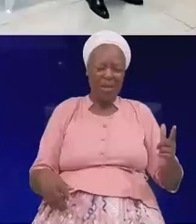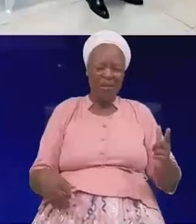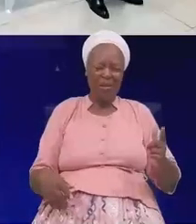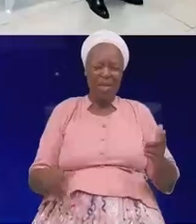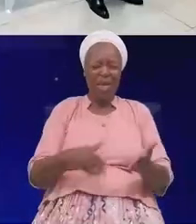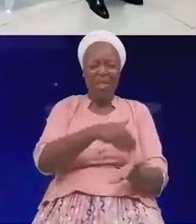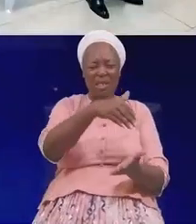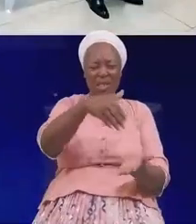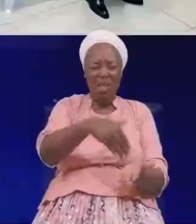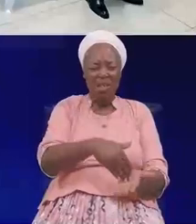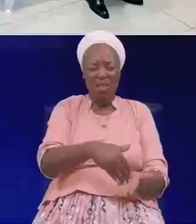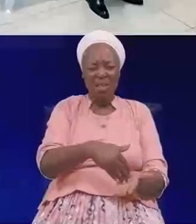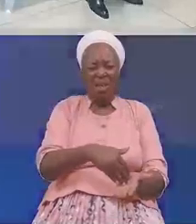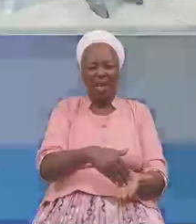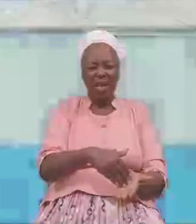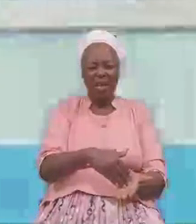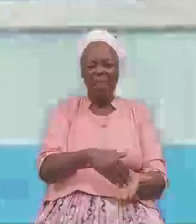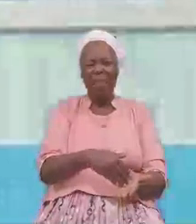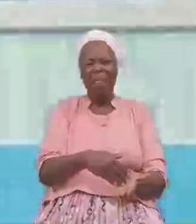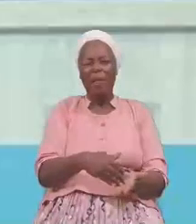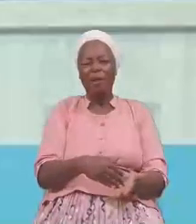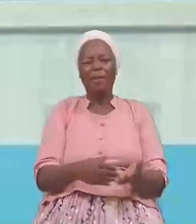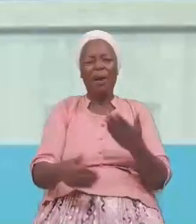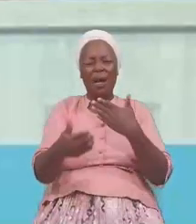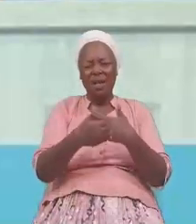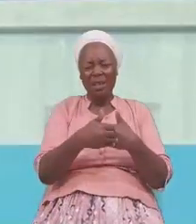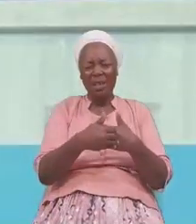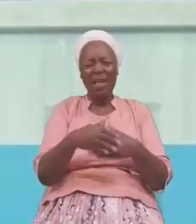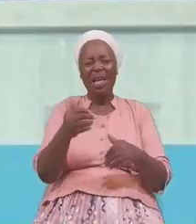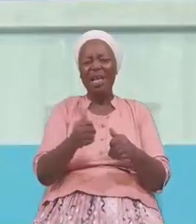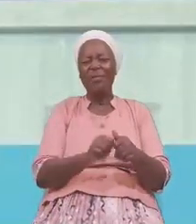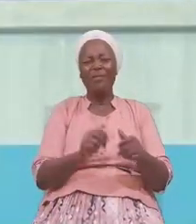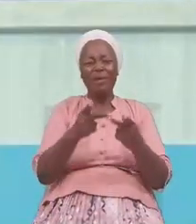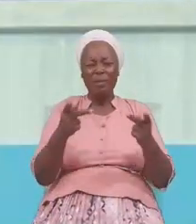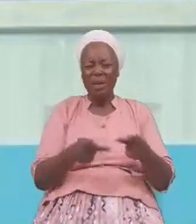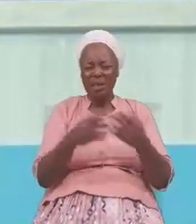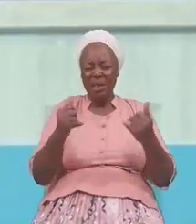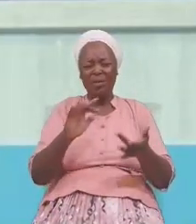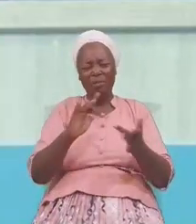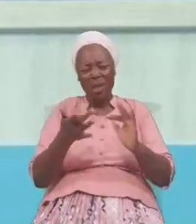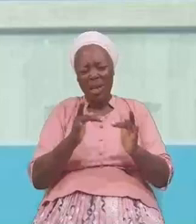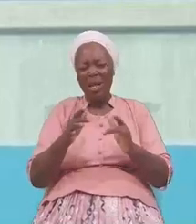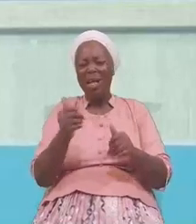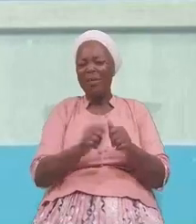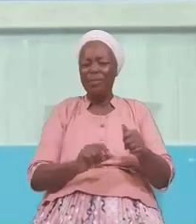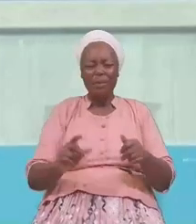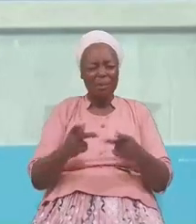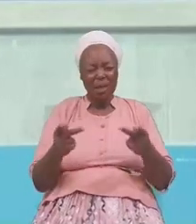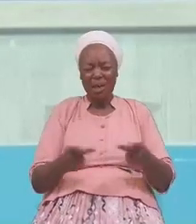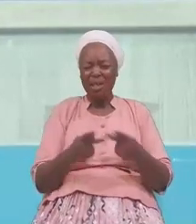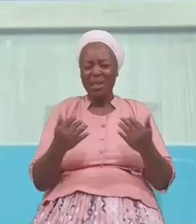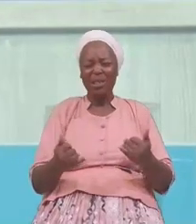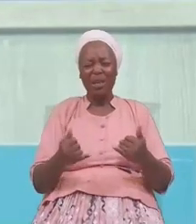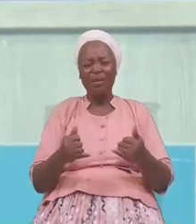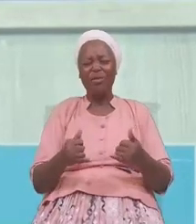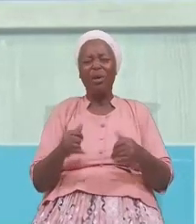au milieu, au centre, derrière, partout, en ligne, partout, à la radio,